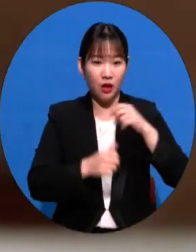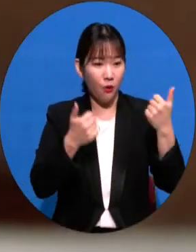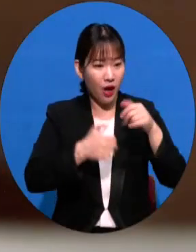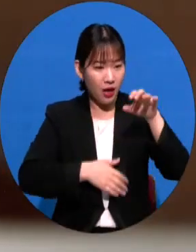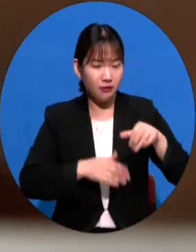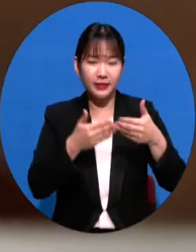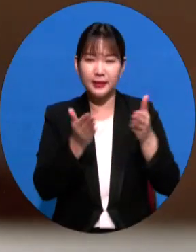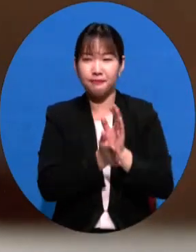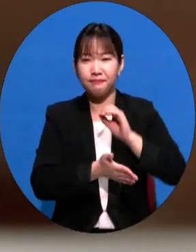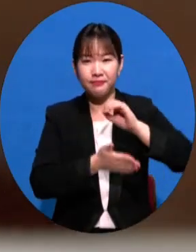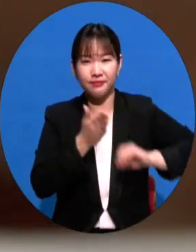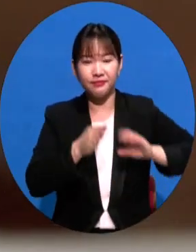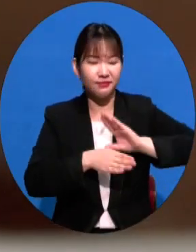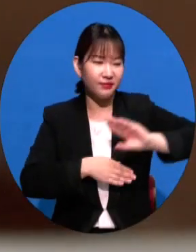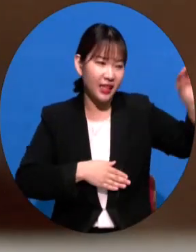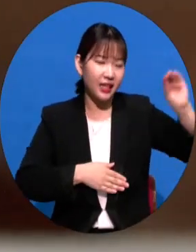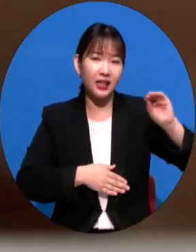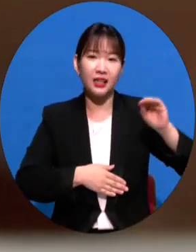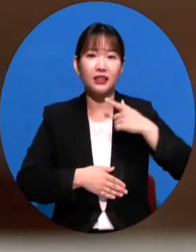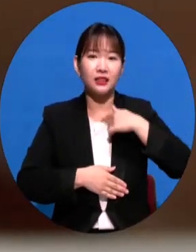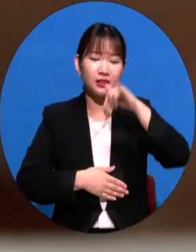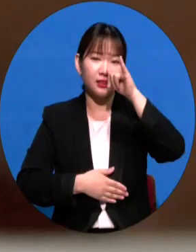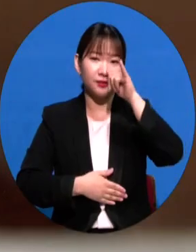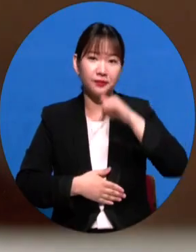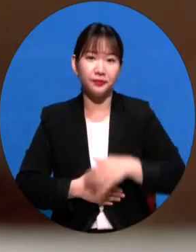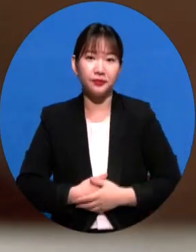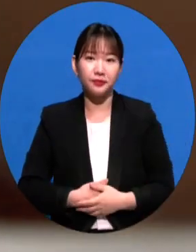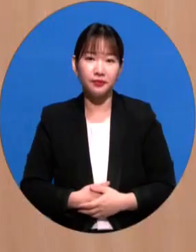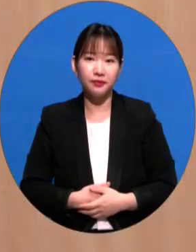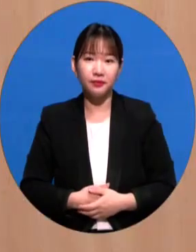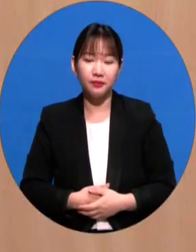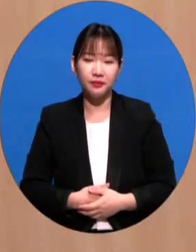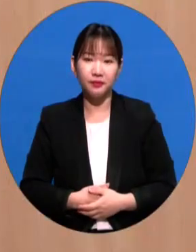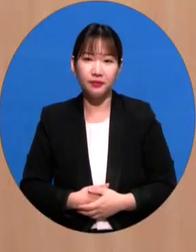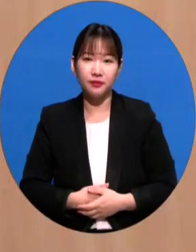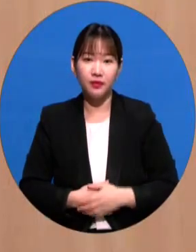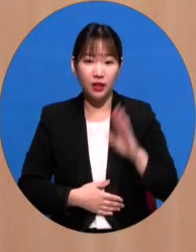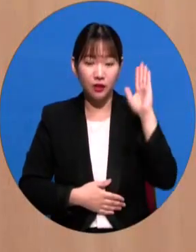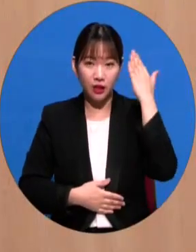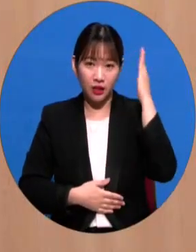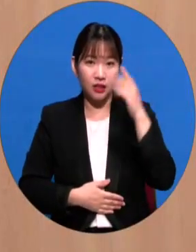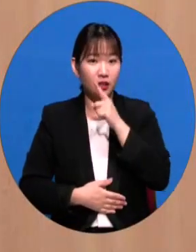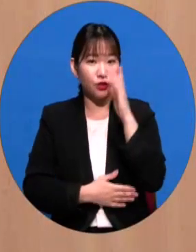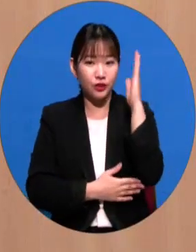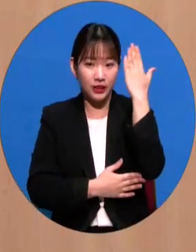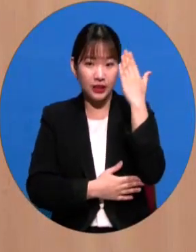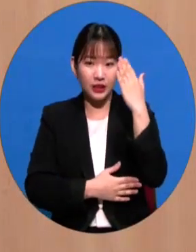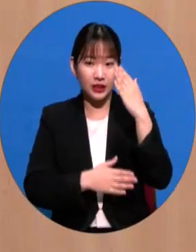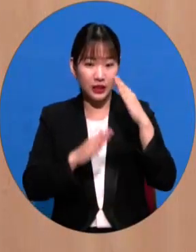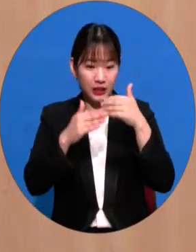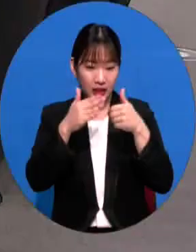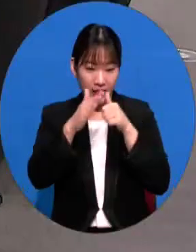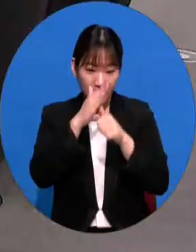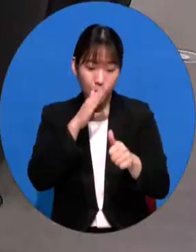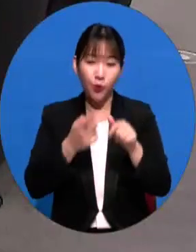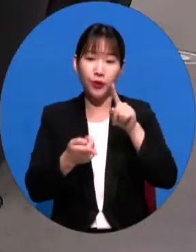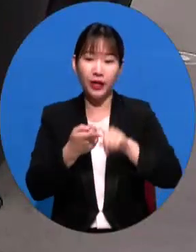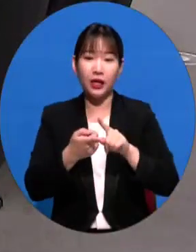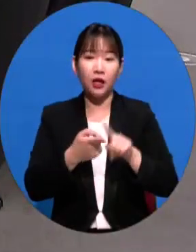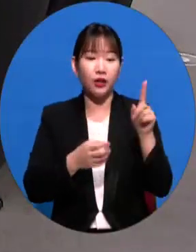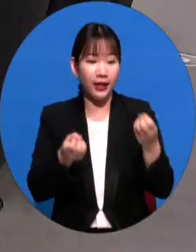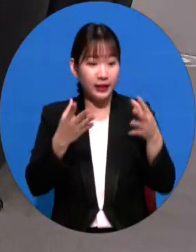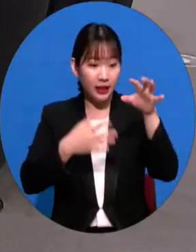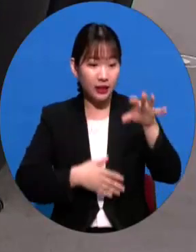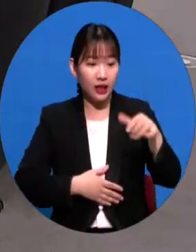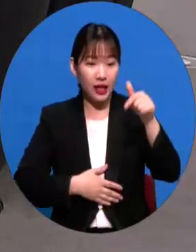회장을 집단 퇴장하는 보기도문 상황이 연출되기도 했습니다 최근에는 여수시의 원내대표를 두고도 한